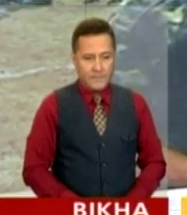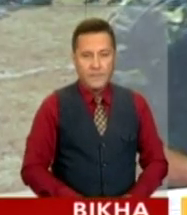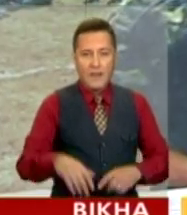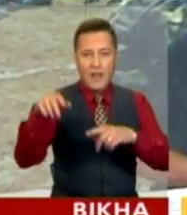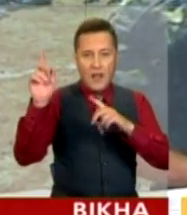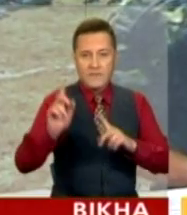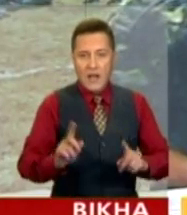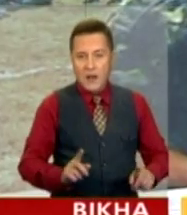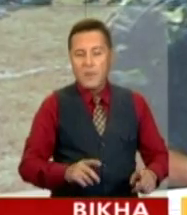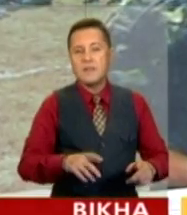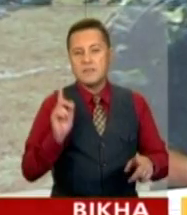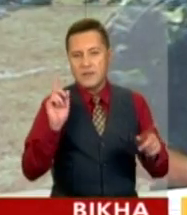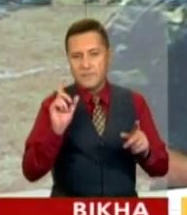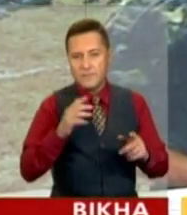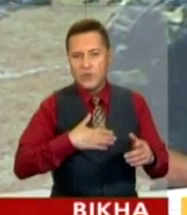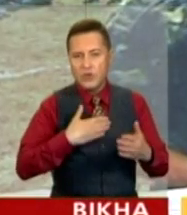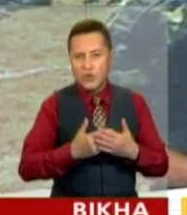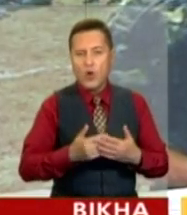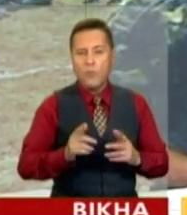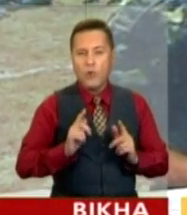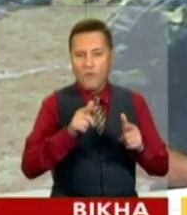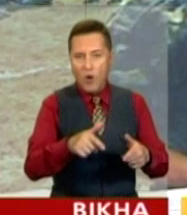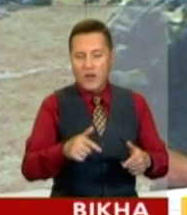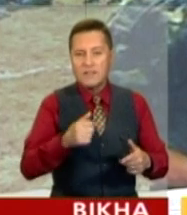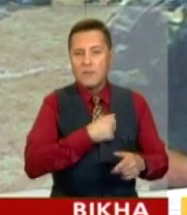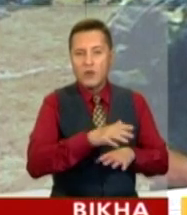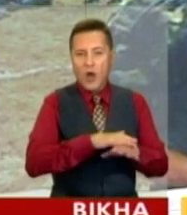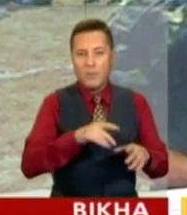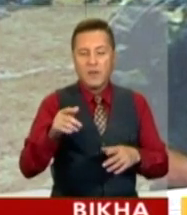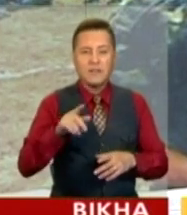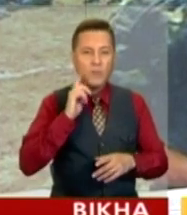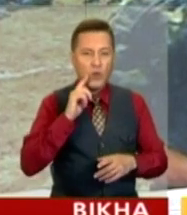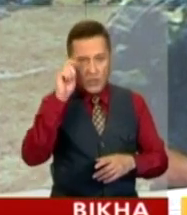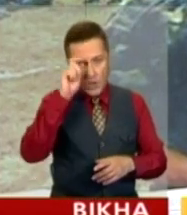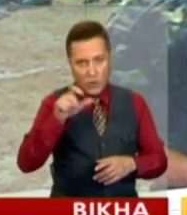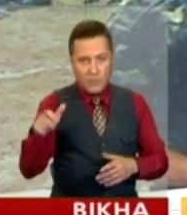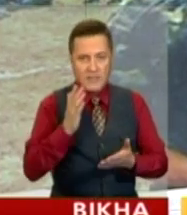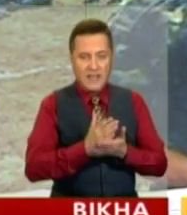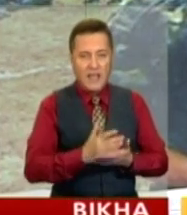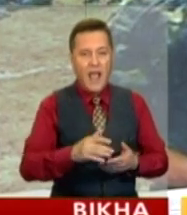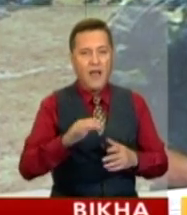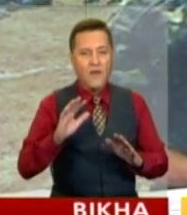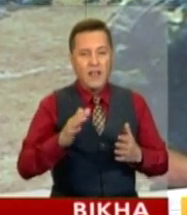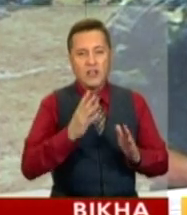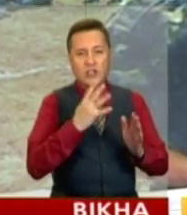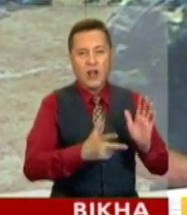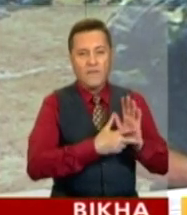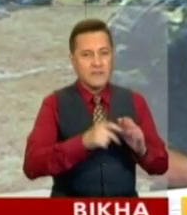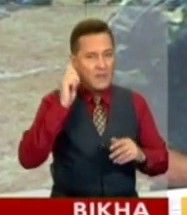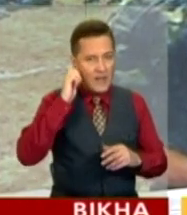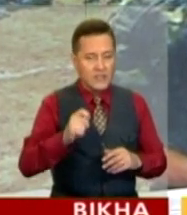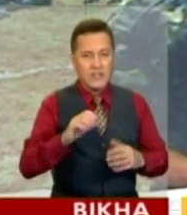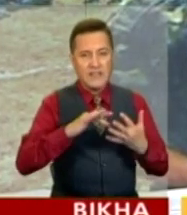Закарпатці ринули добровольцями до лав української армії. Здебільшого призовники – молоді хлопці, але є і винятки. 48-річний селянин Микола